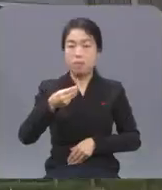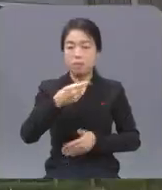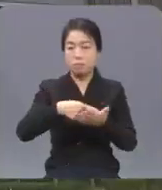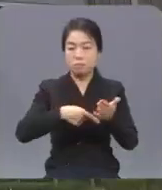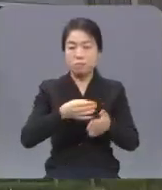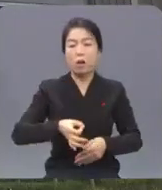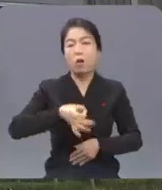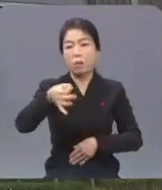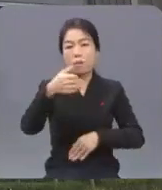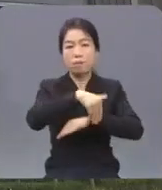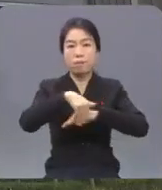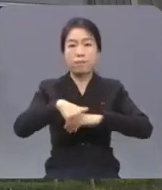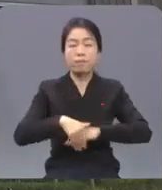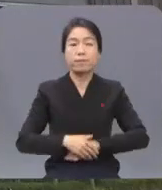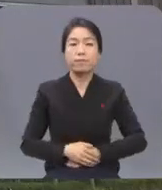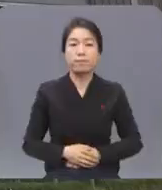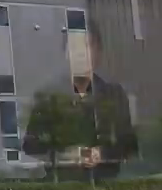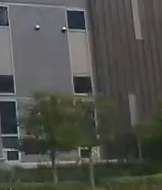지급할 계획입니다.